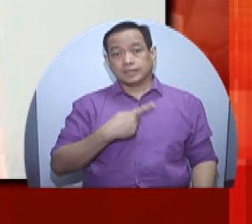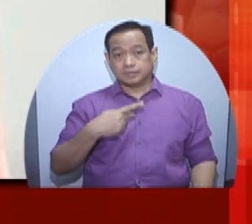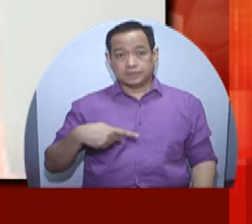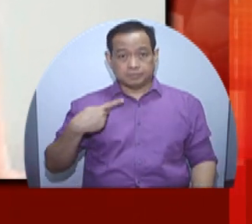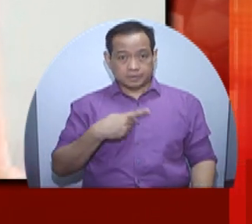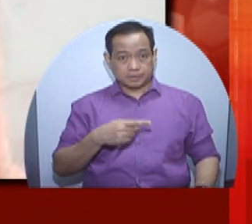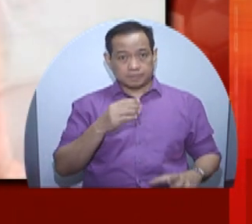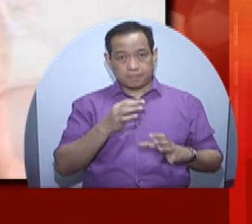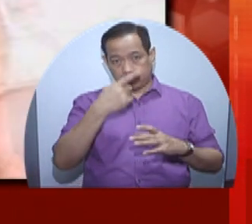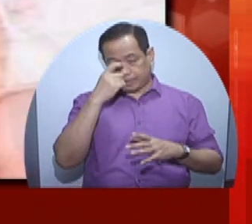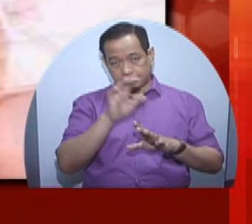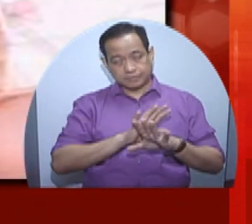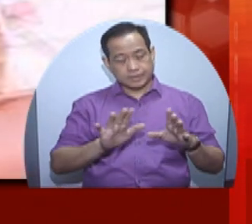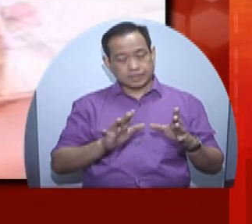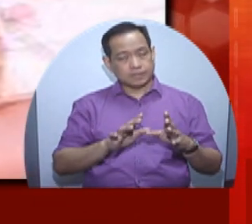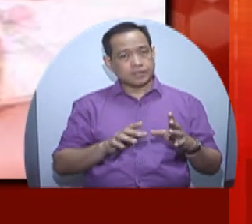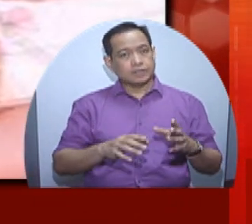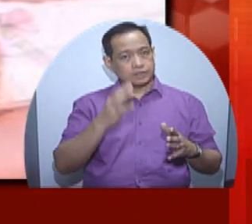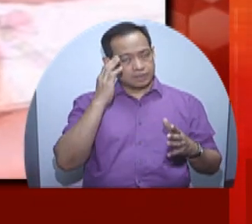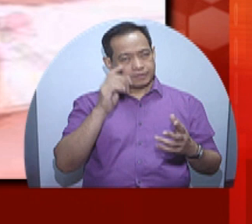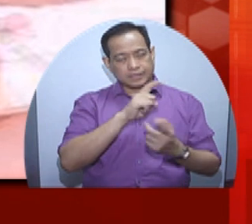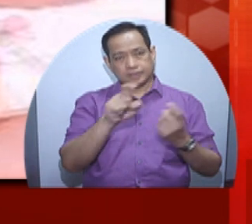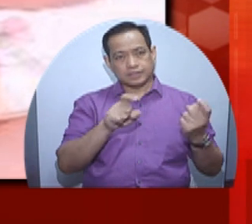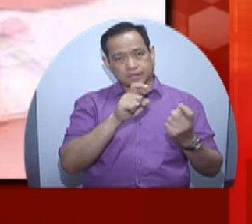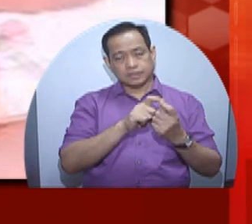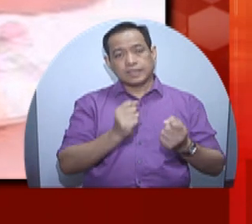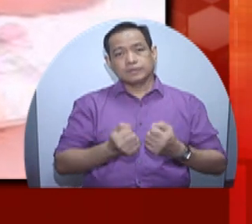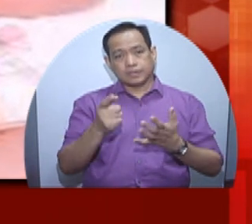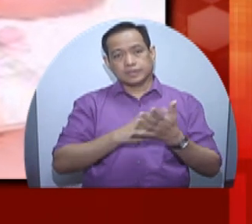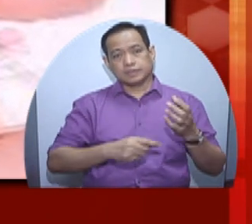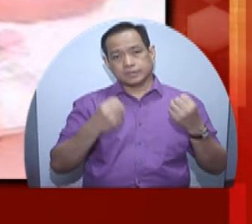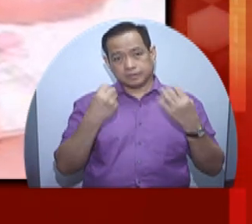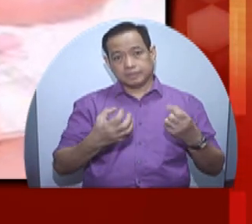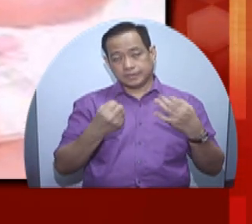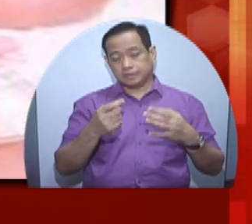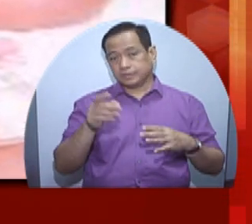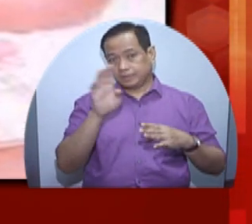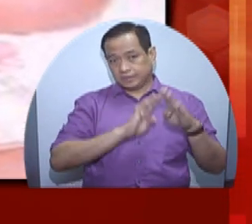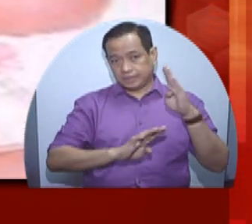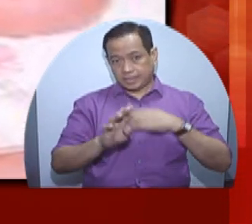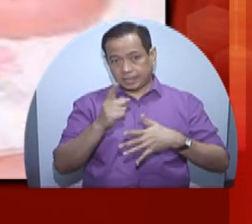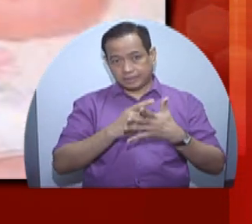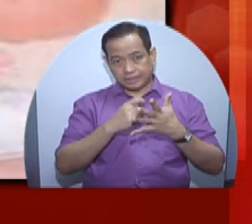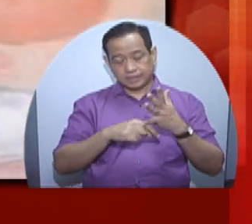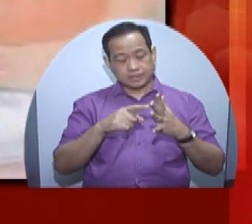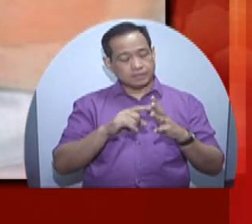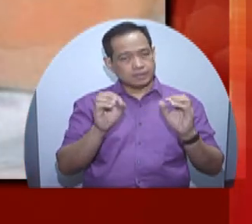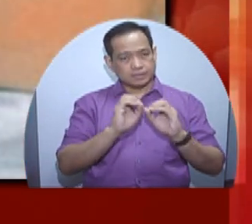siya ng pulmonya. Dahil hindi patukoy ang eksaktong sanhi ng tinatawag na multiple